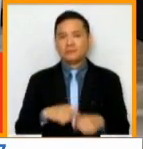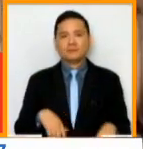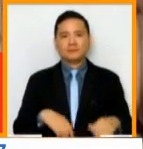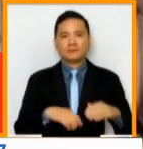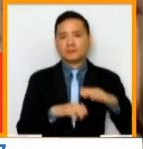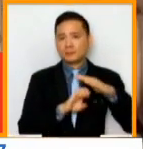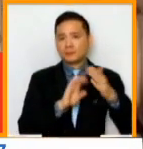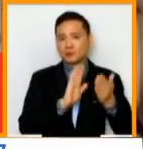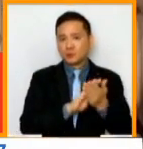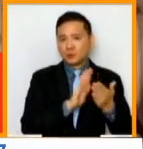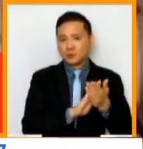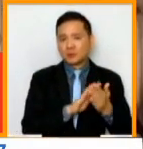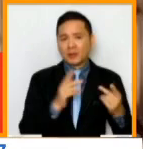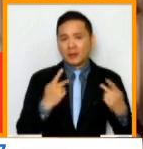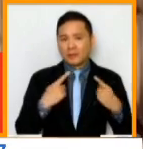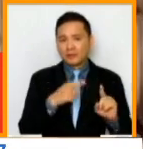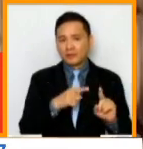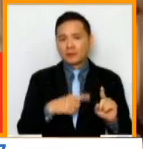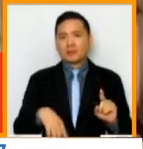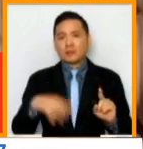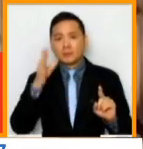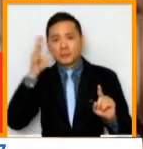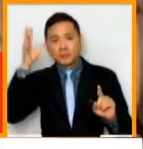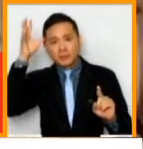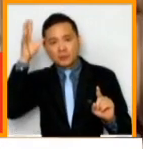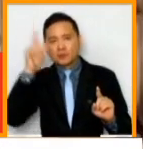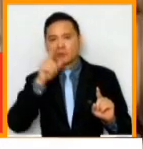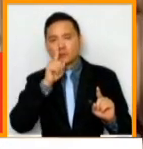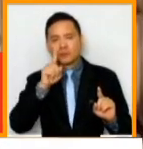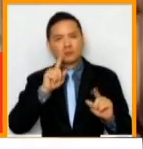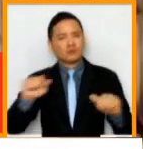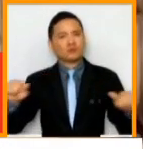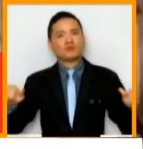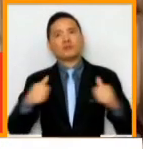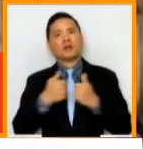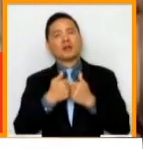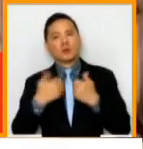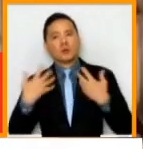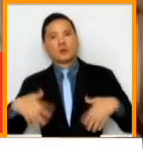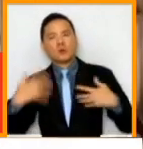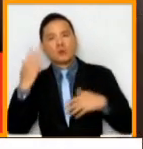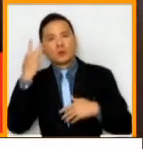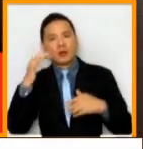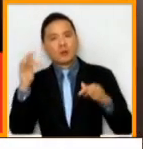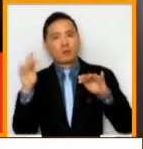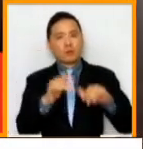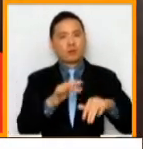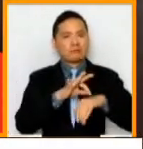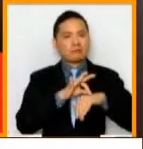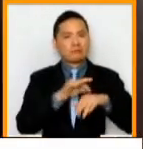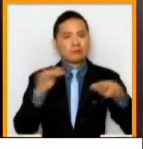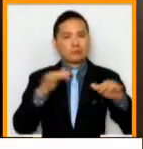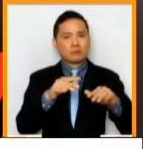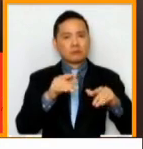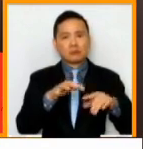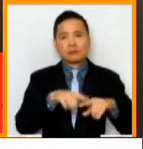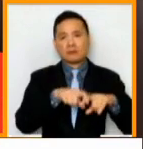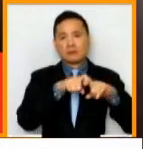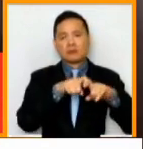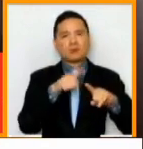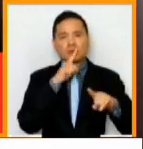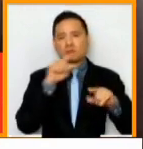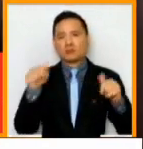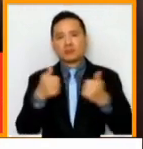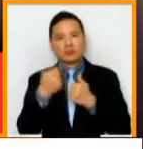magulang, nahaharap sa mabigat na hamon mula nang ipatigil ang face-to-face classes. Especially talaga yung mga parents namin